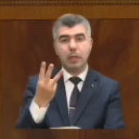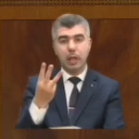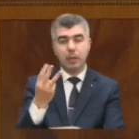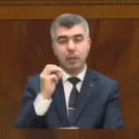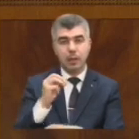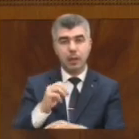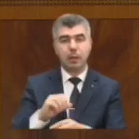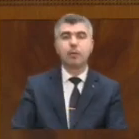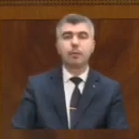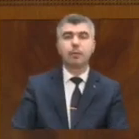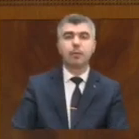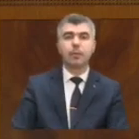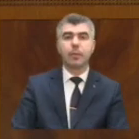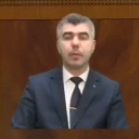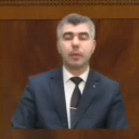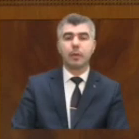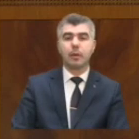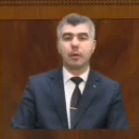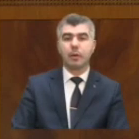اسازاك والمحبس.